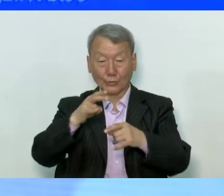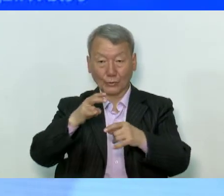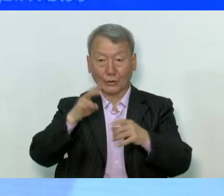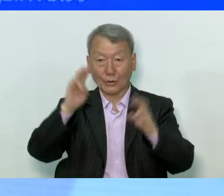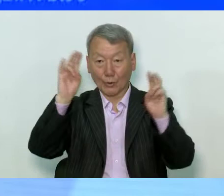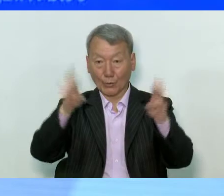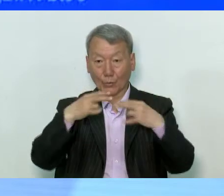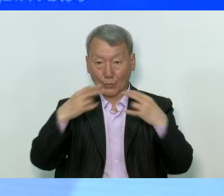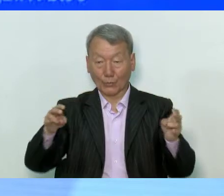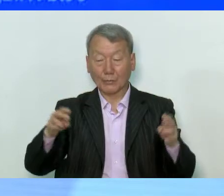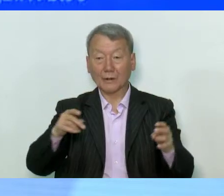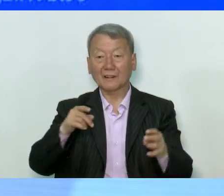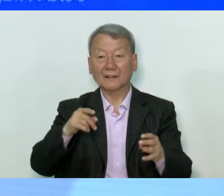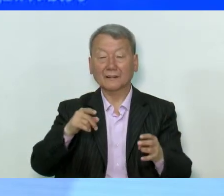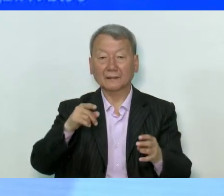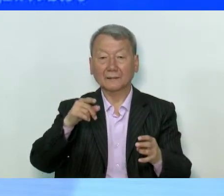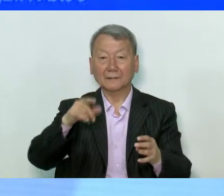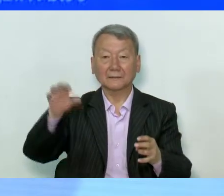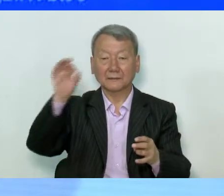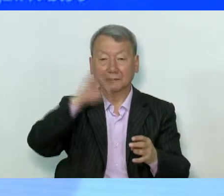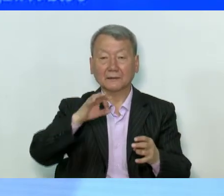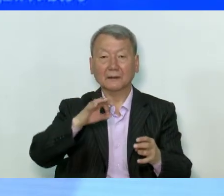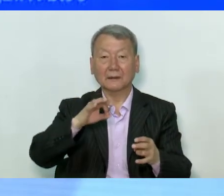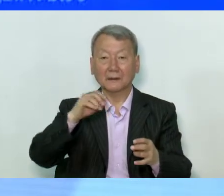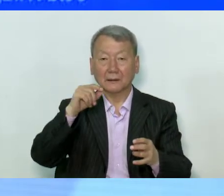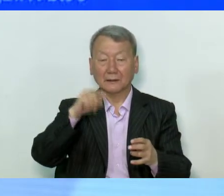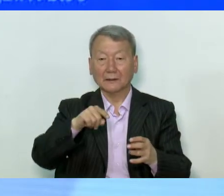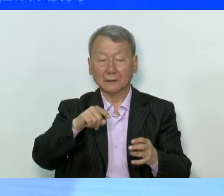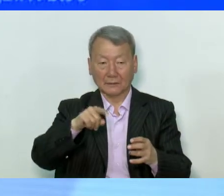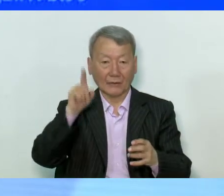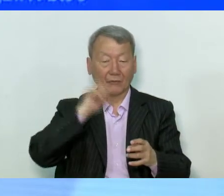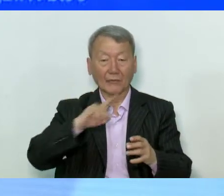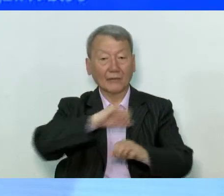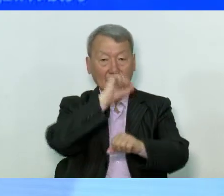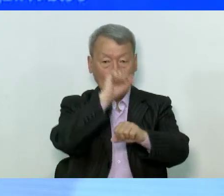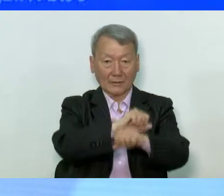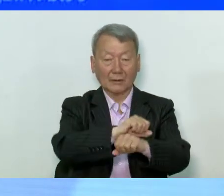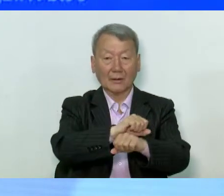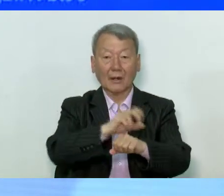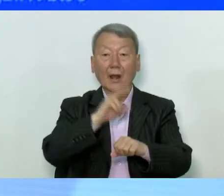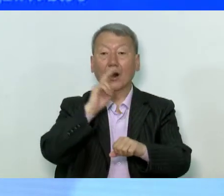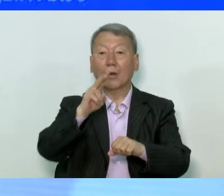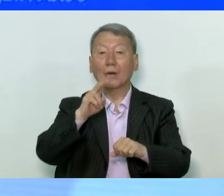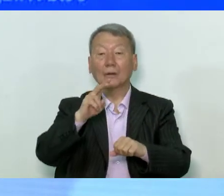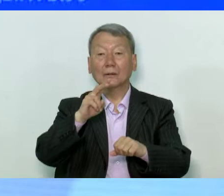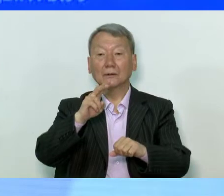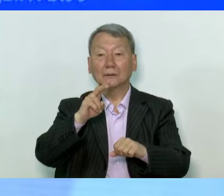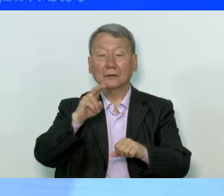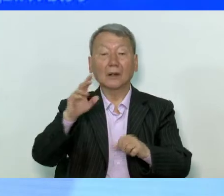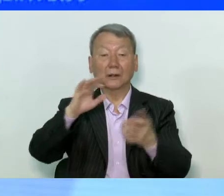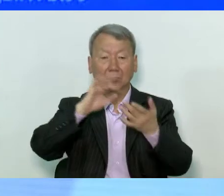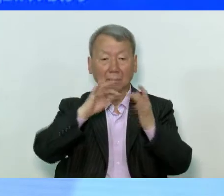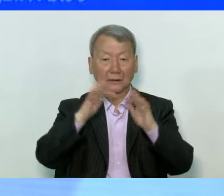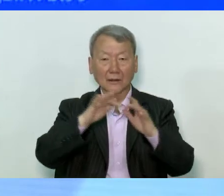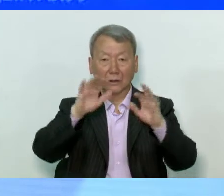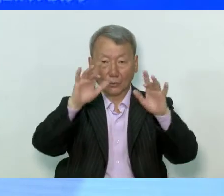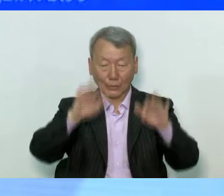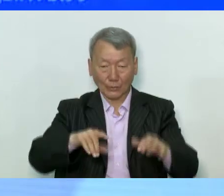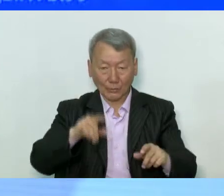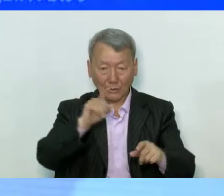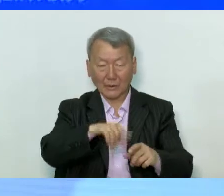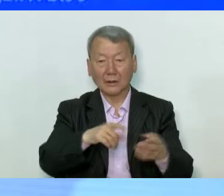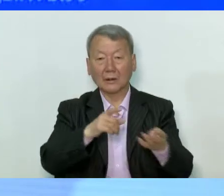клубтардын катмарын каптайт, жаап турат. Ошо түнкү клубтардан интернет клубтардагы дагы